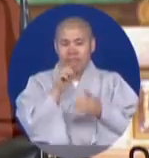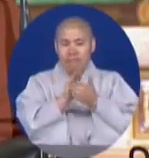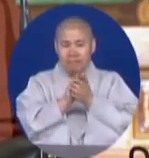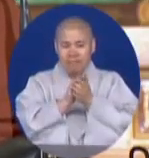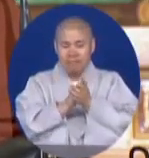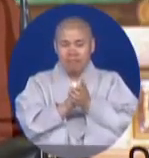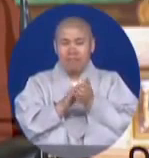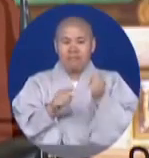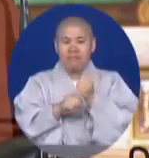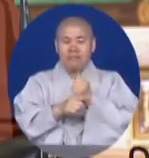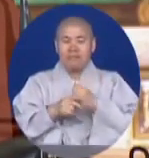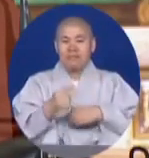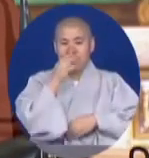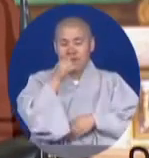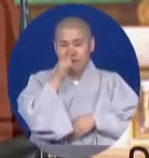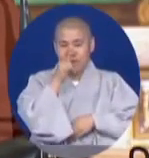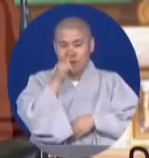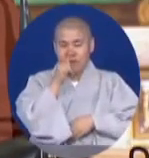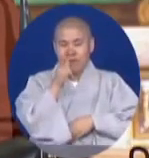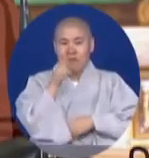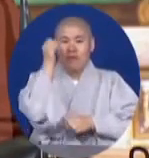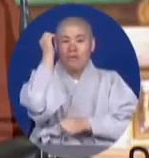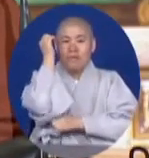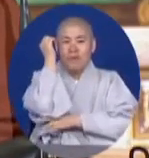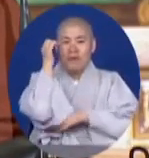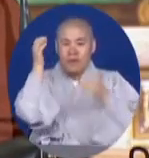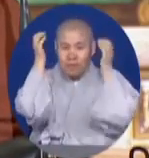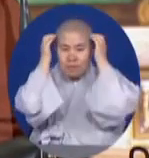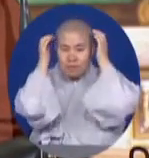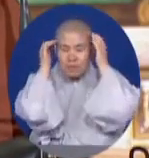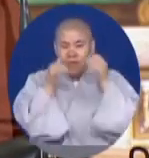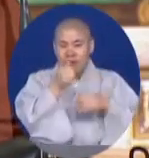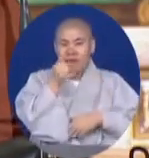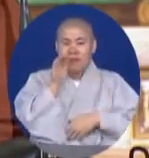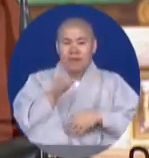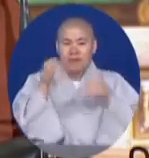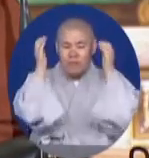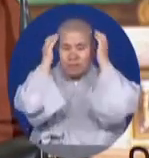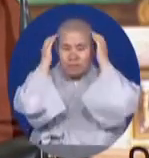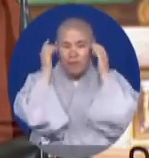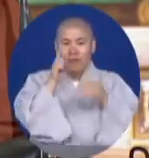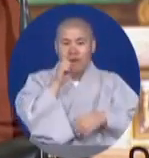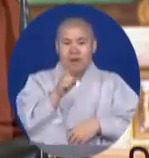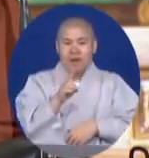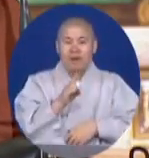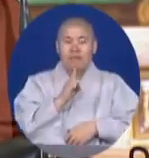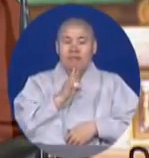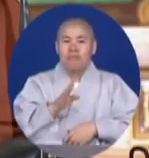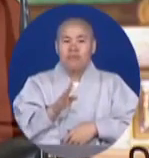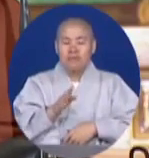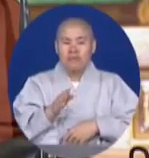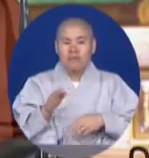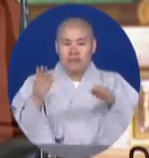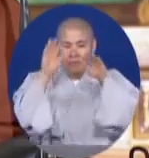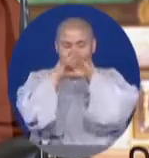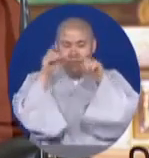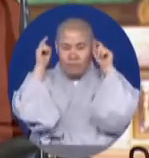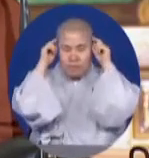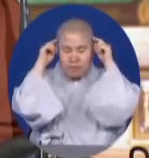이 중생에는 고통이 있는데 그 고통은 한 가지입니다. 어리석은 겁니다. 무명.